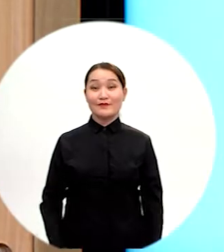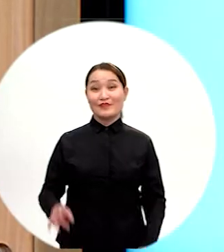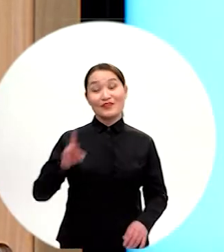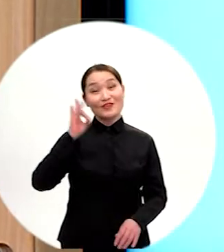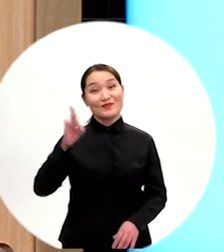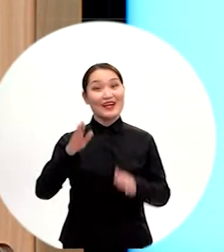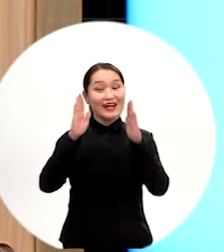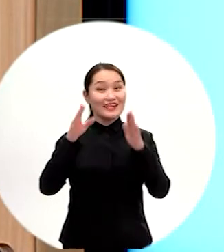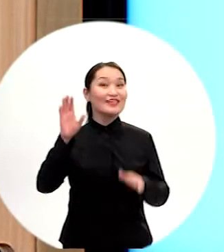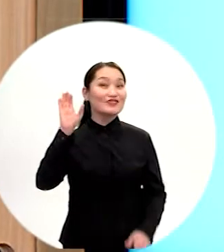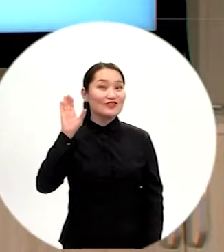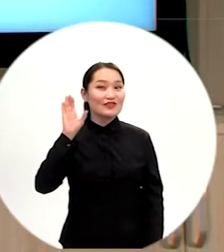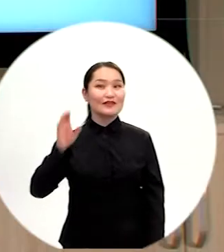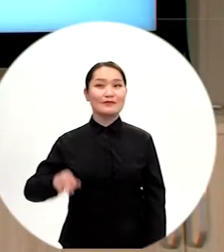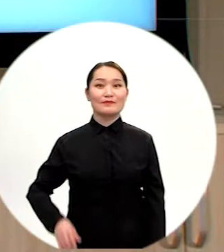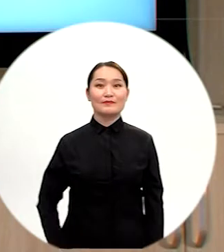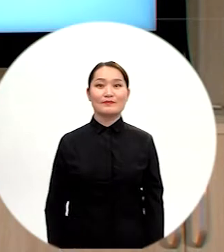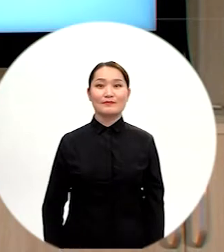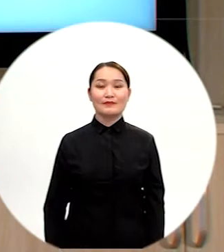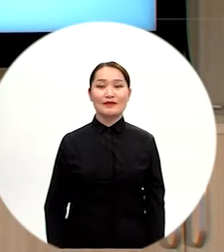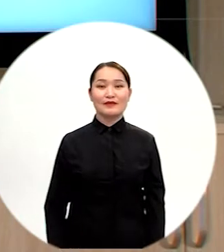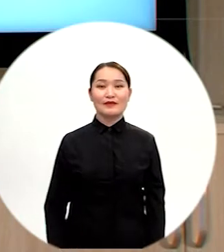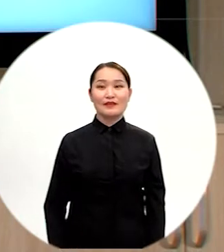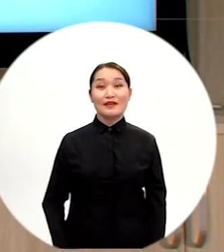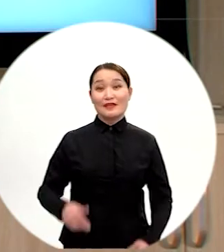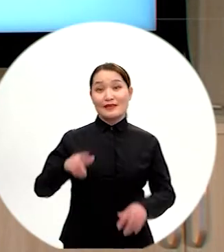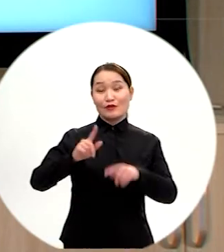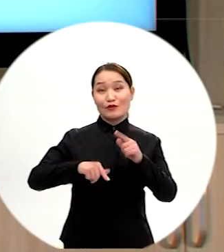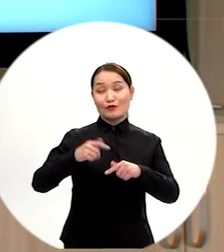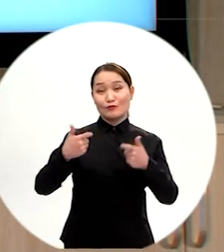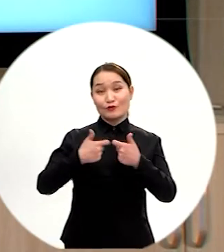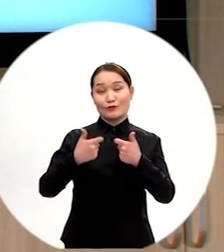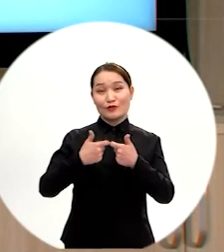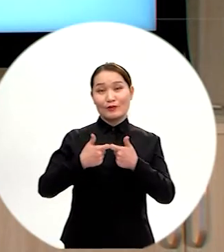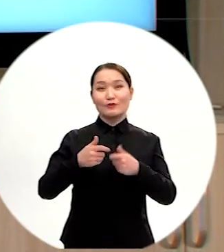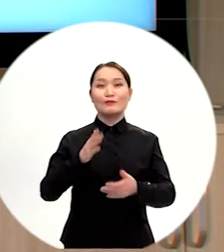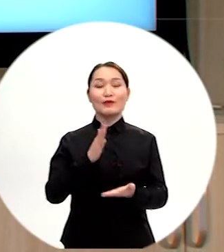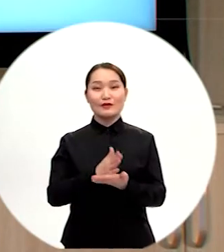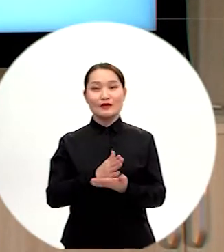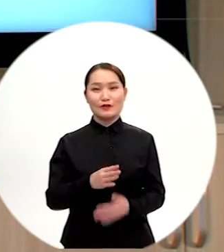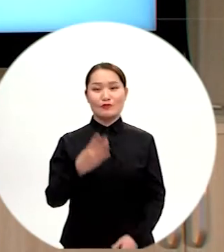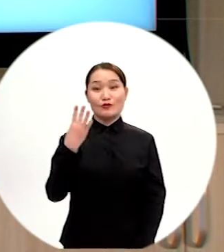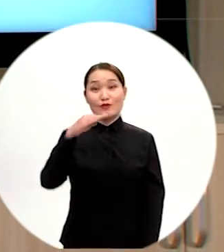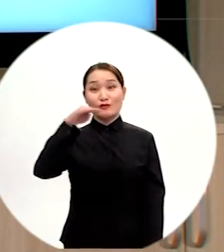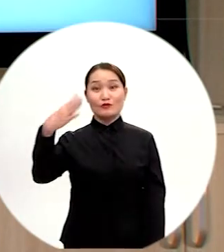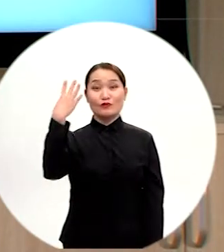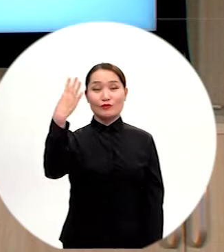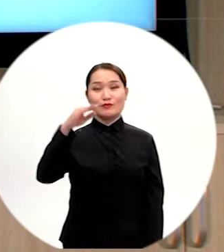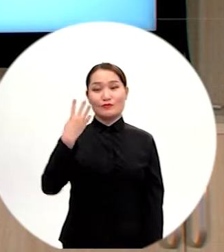Хөгжмөө анхааралтай сонсороо хүүхдүүдээ. Хөгжимд аль хэмжээ тохирч байна вэ? Жишээлбэл 4:4